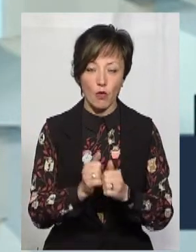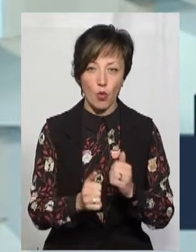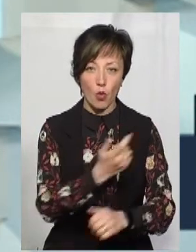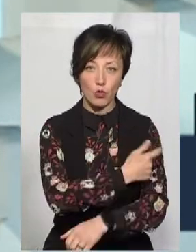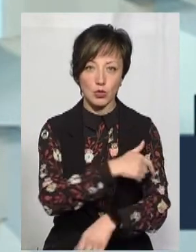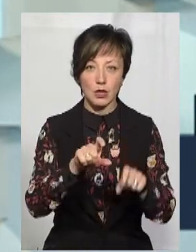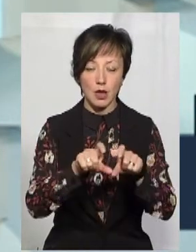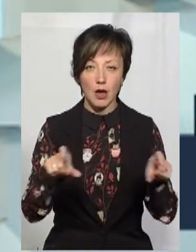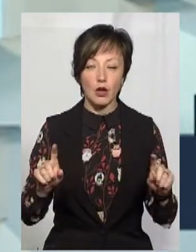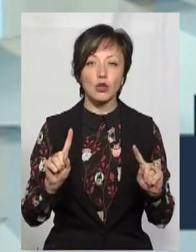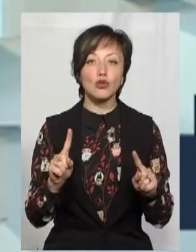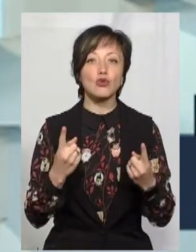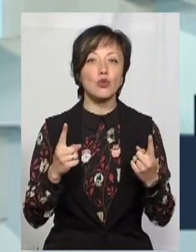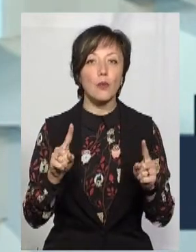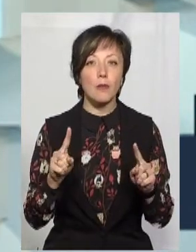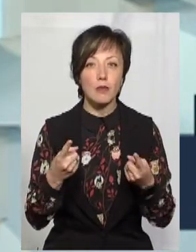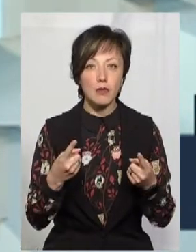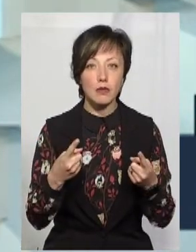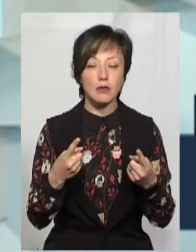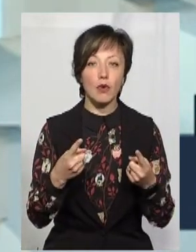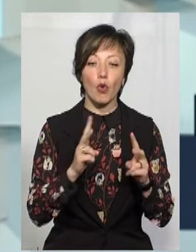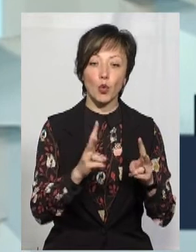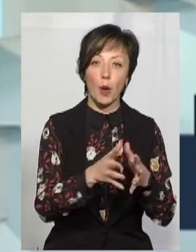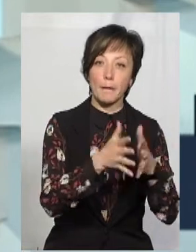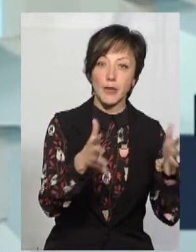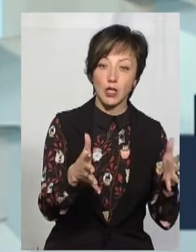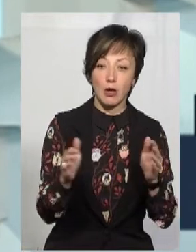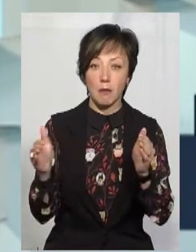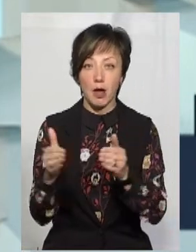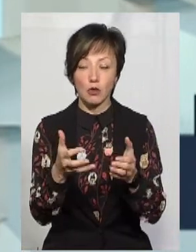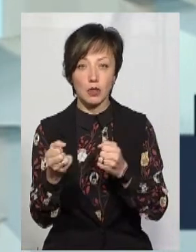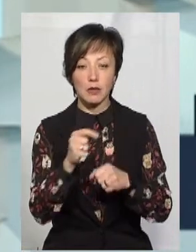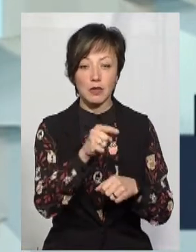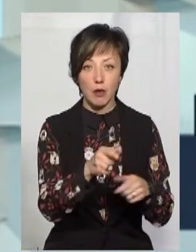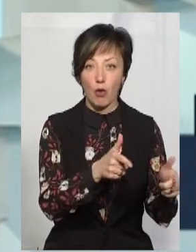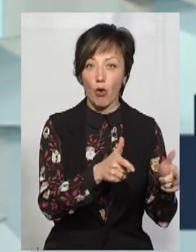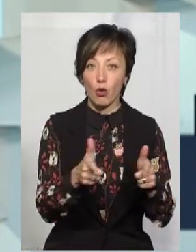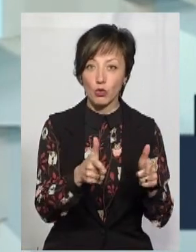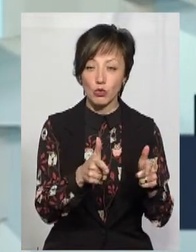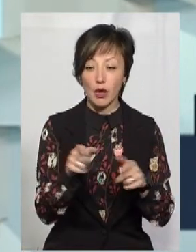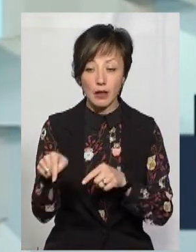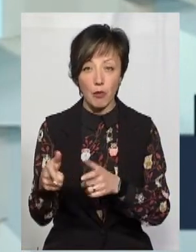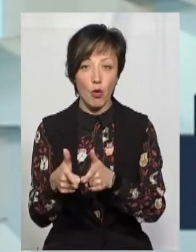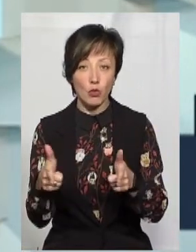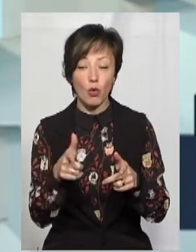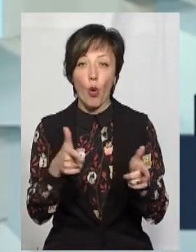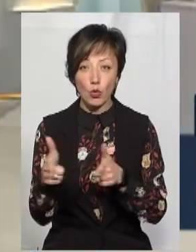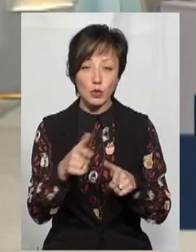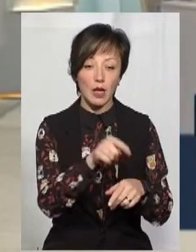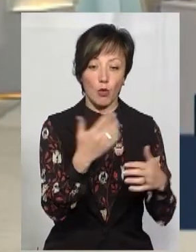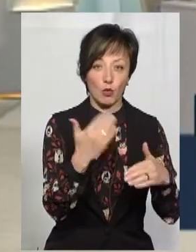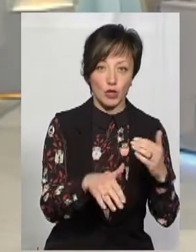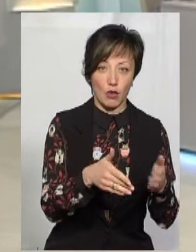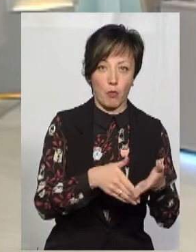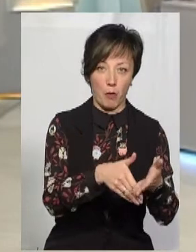лікарень. Чому, знову ж таки, підкреслюю, якась лікарня отримує більше, тому що якісь лікарні готуються тільки до допомоги, а інші вже її